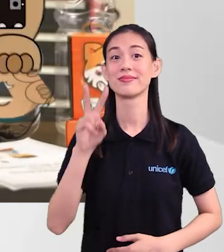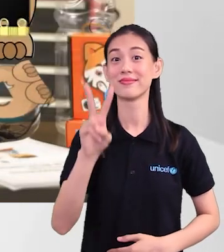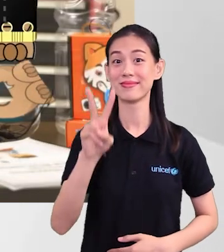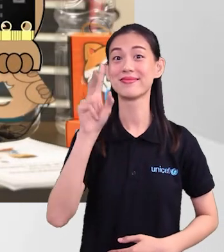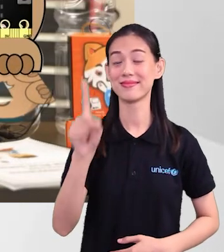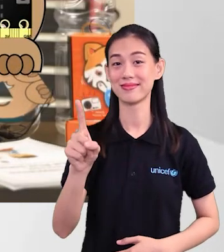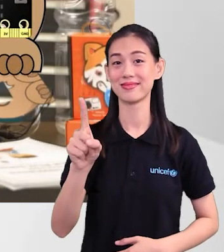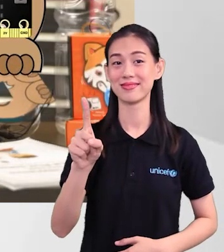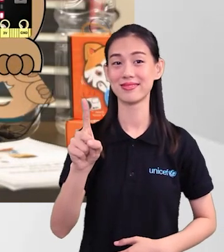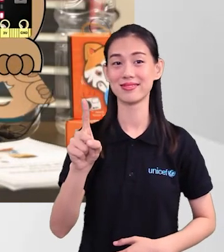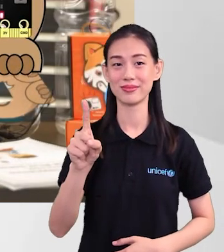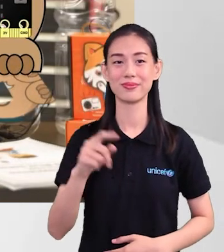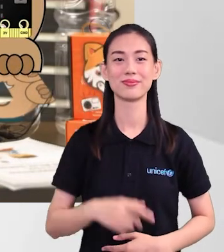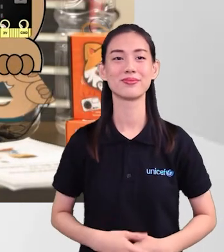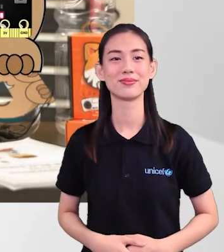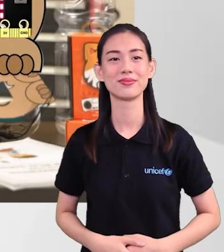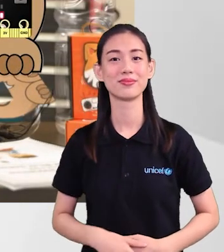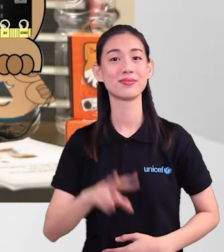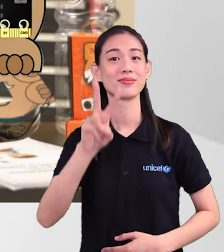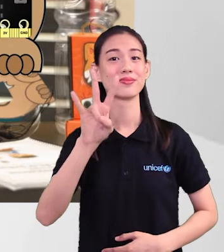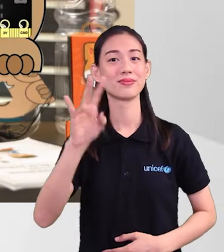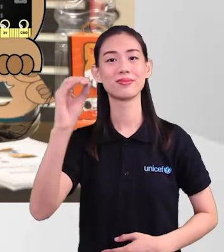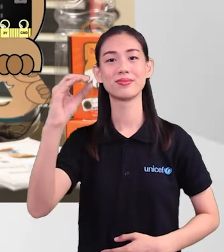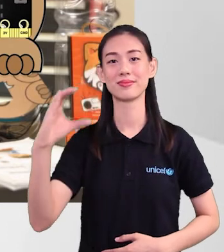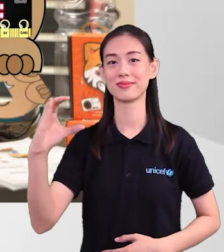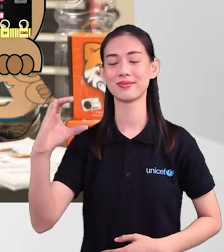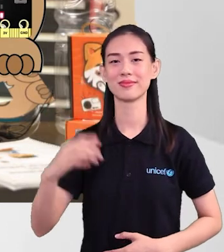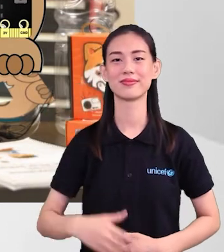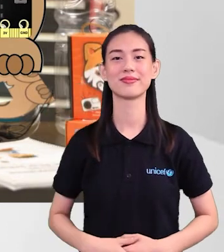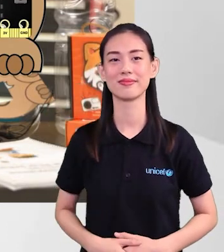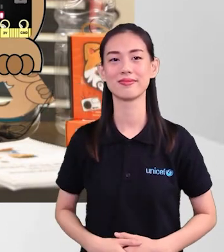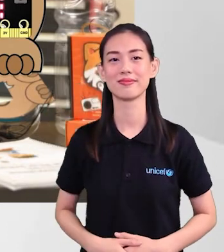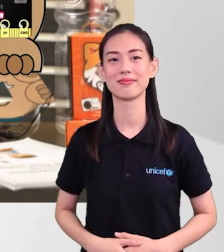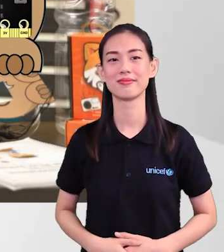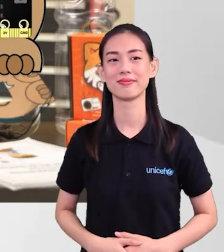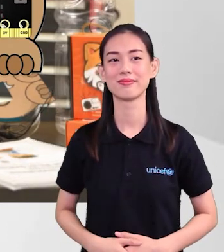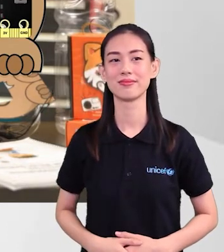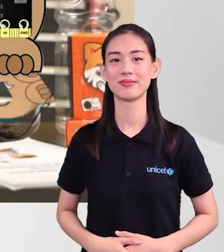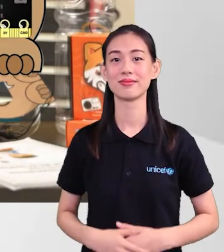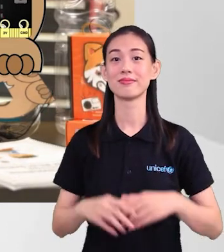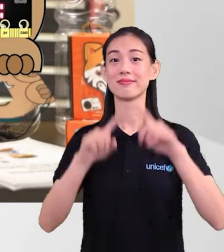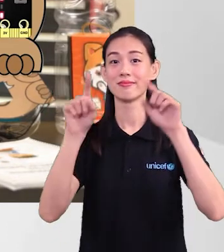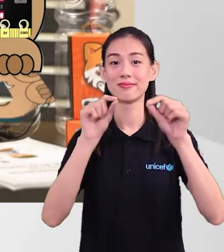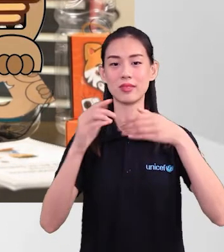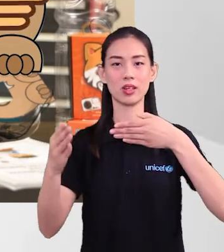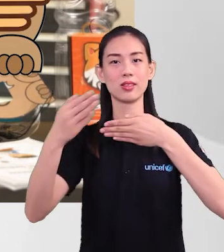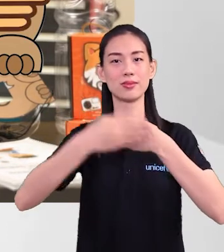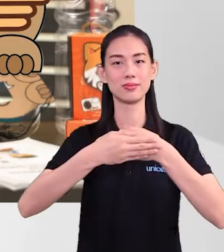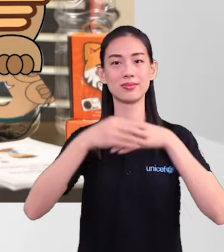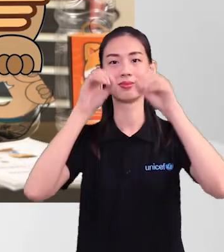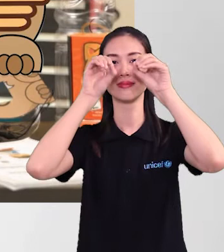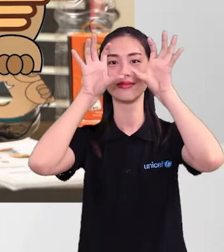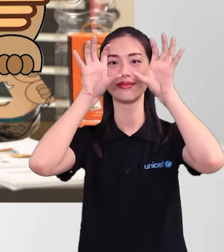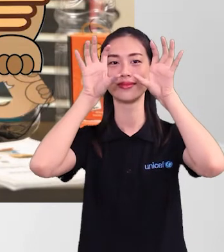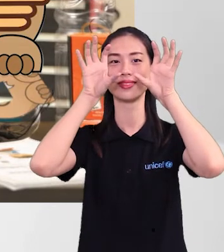Kita boleh nampak 21, 27 darjah Celsius. Tutup papan mikrobit